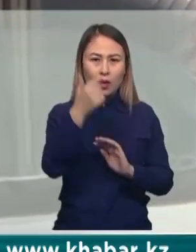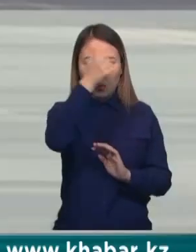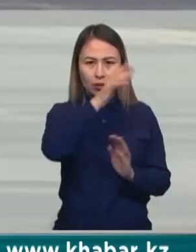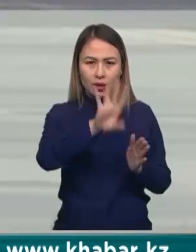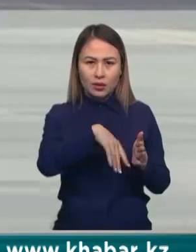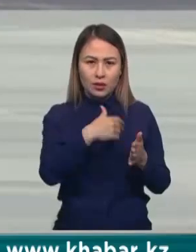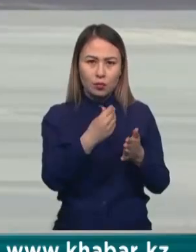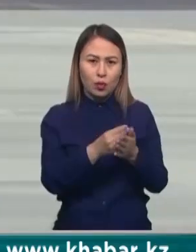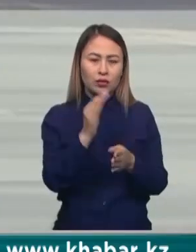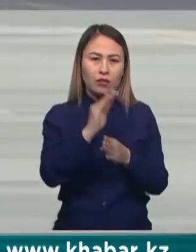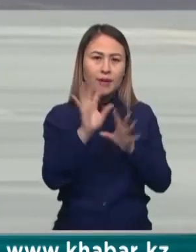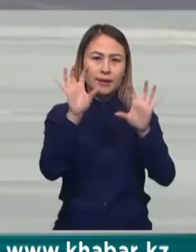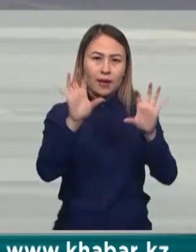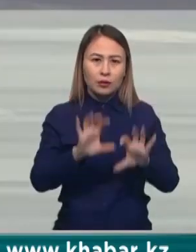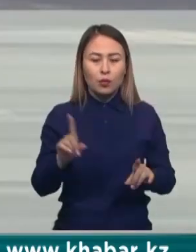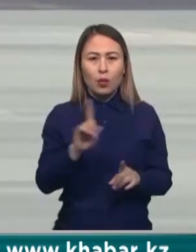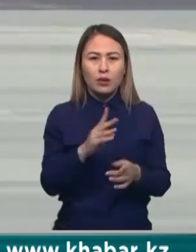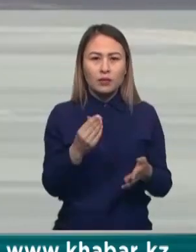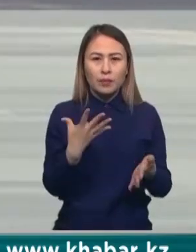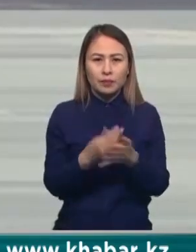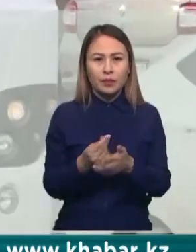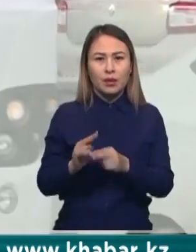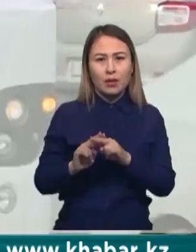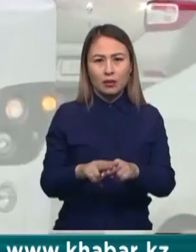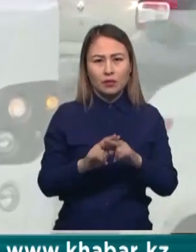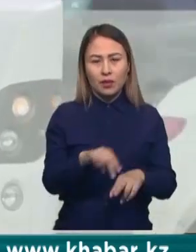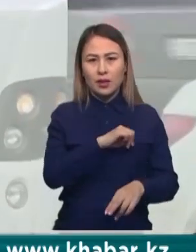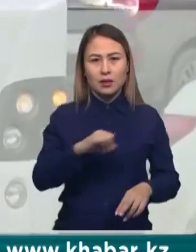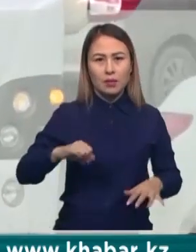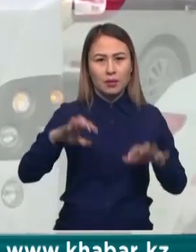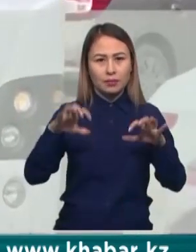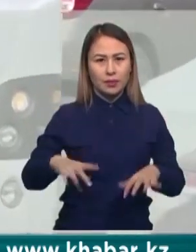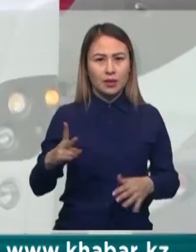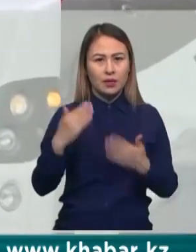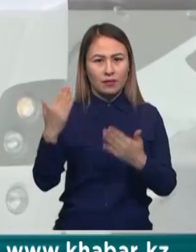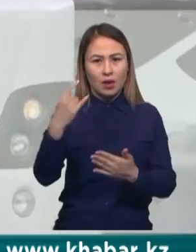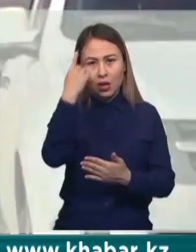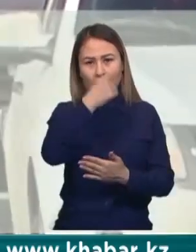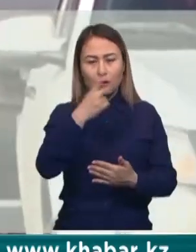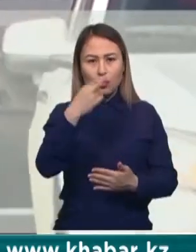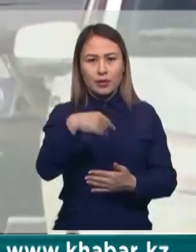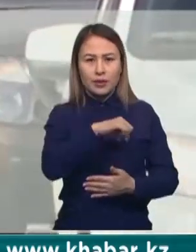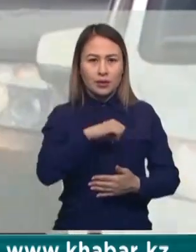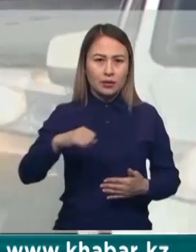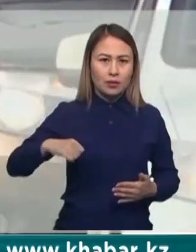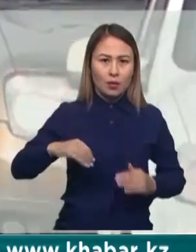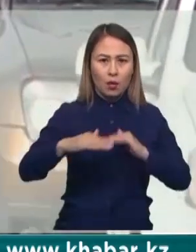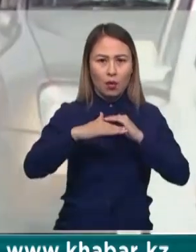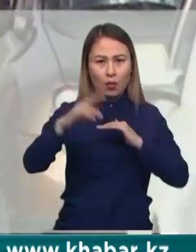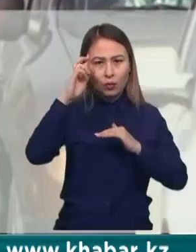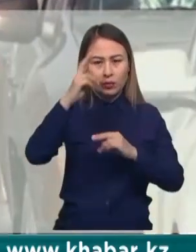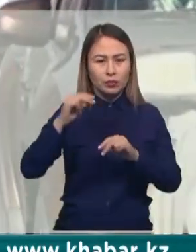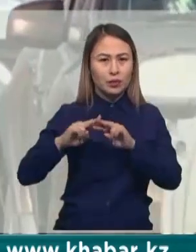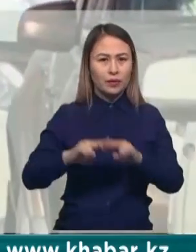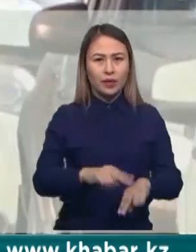пайдаланып келді. Олар заң бойынша жолақыны субсидиялаумен жергілікті әкімдік айналысуы қажет деп санайды. Алайда бұл мақсатқа қала бюджетінен